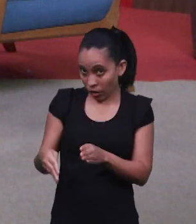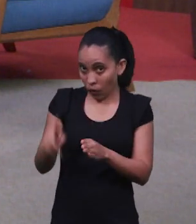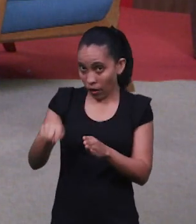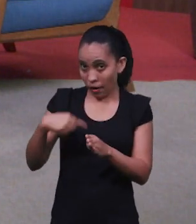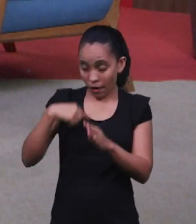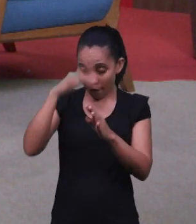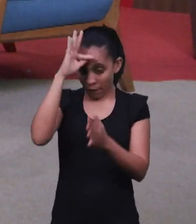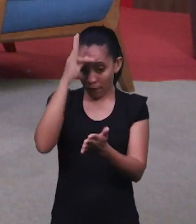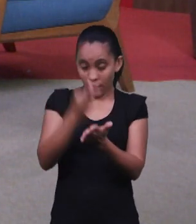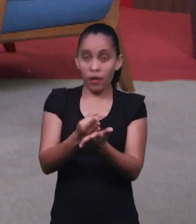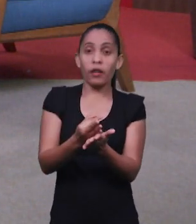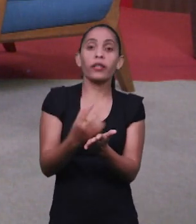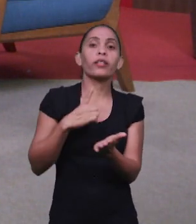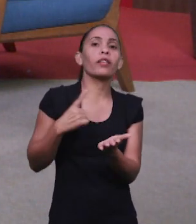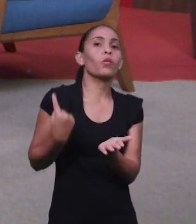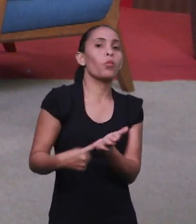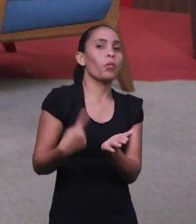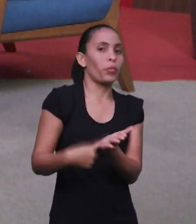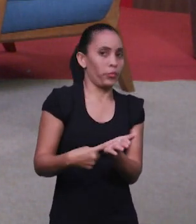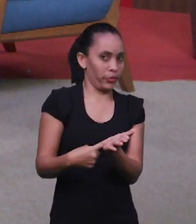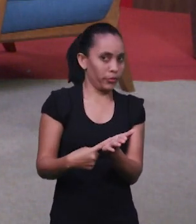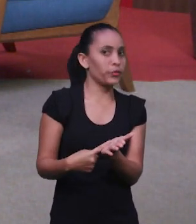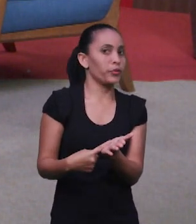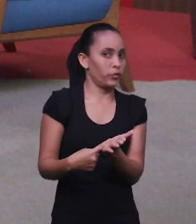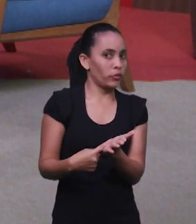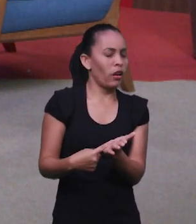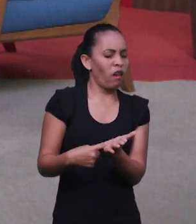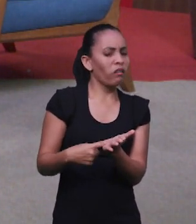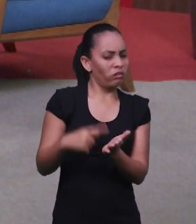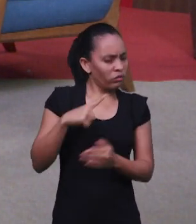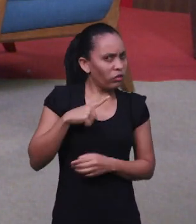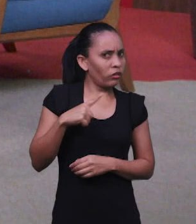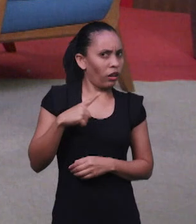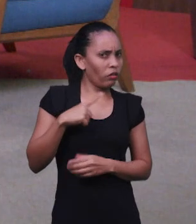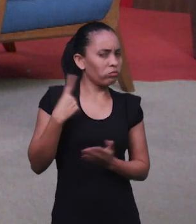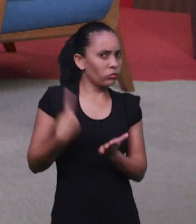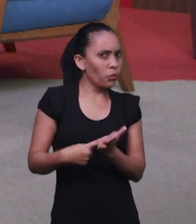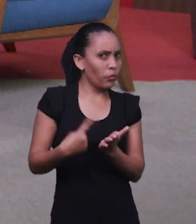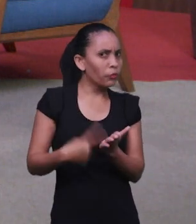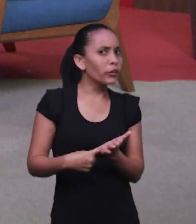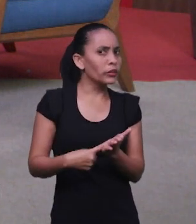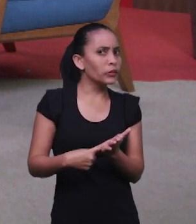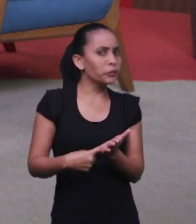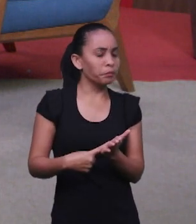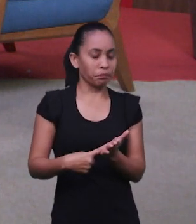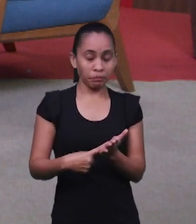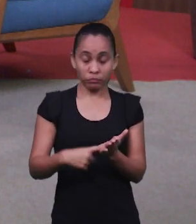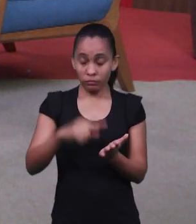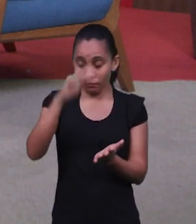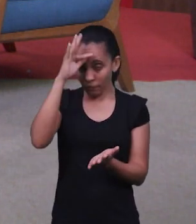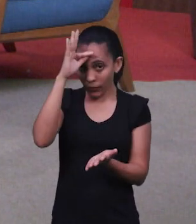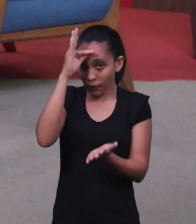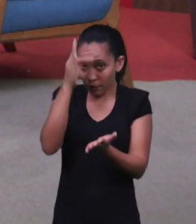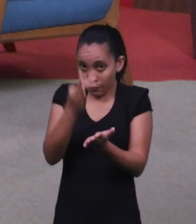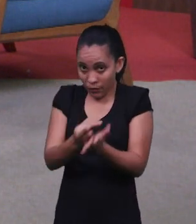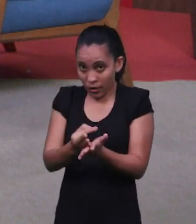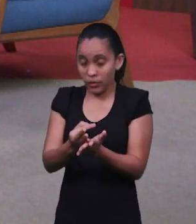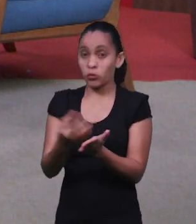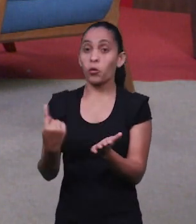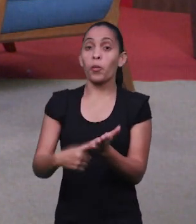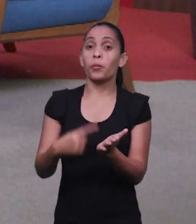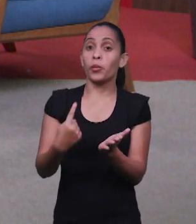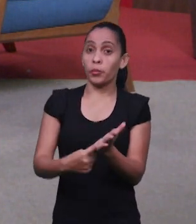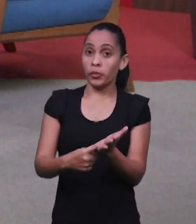c'est une foi avec un engagement. Donc elle a un engagement avec sa foi. Et dans cet engagement avec la